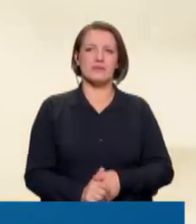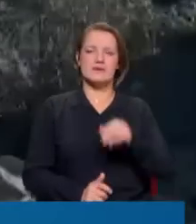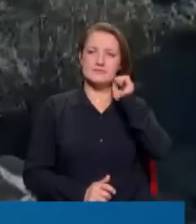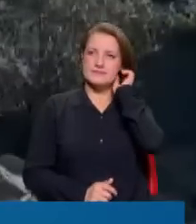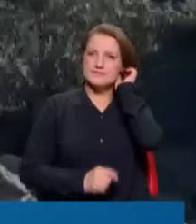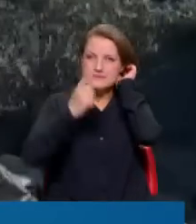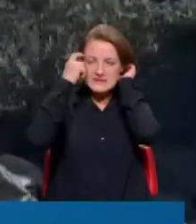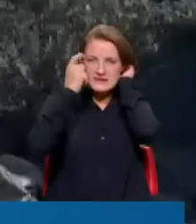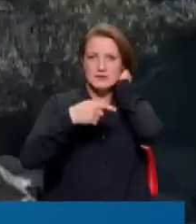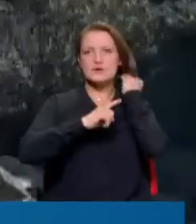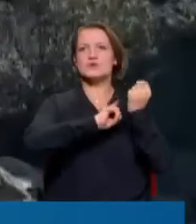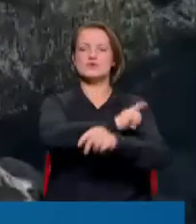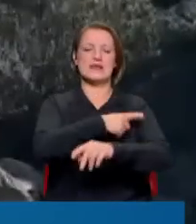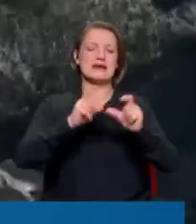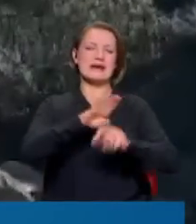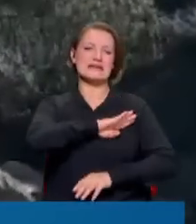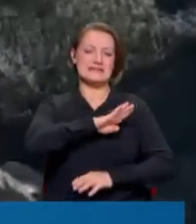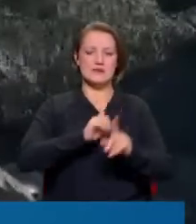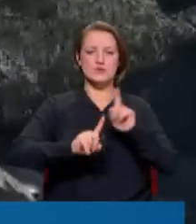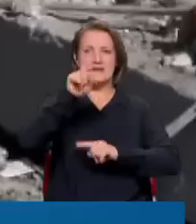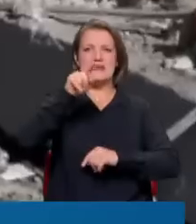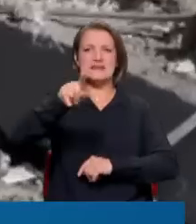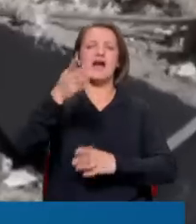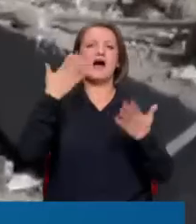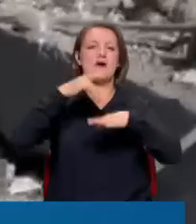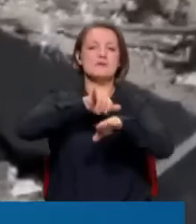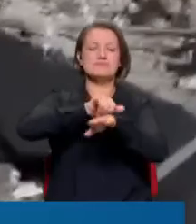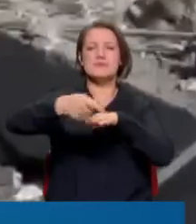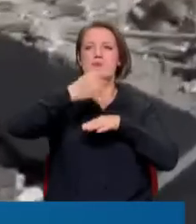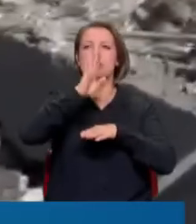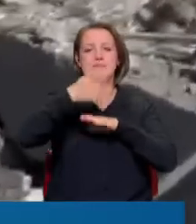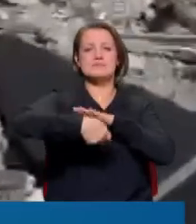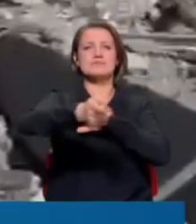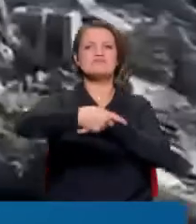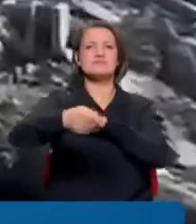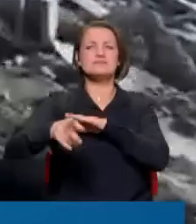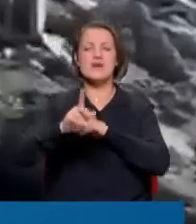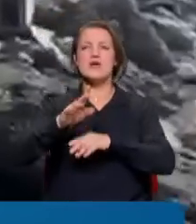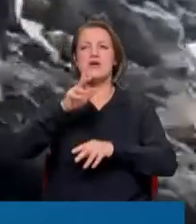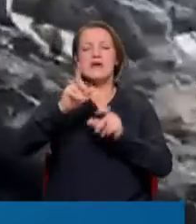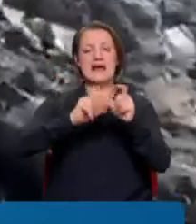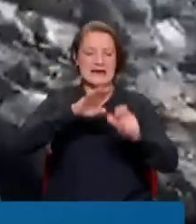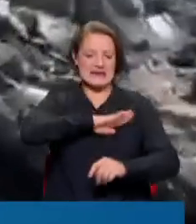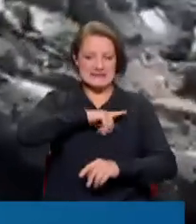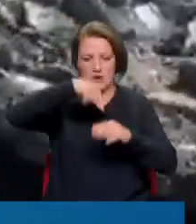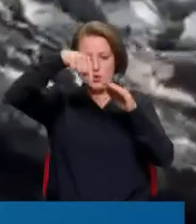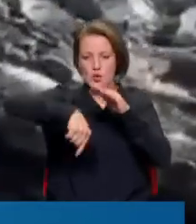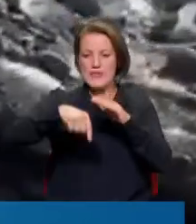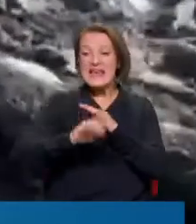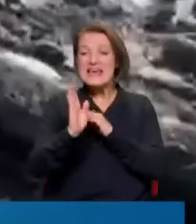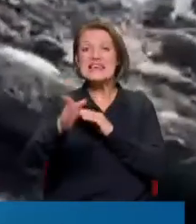İsrail güçleri gazze'nin kuzeyine havadan broşürler attı Gazze Vadisinin güneyine gitmeyenlerin terörist olarak